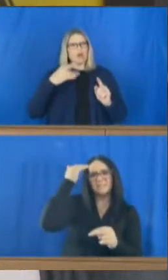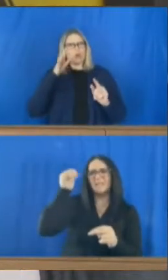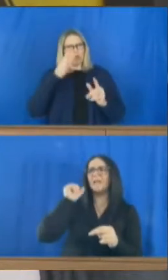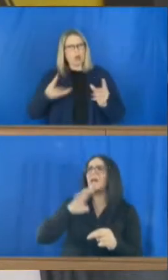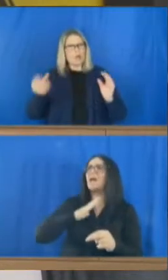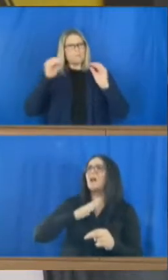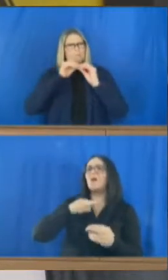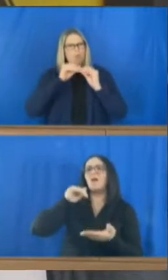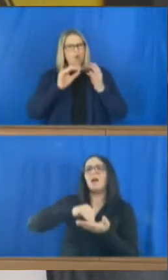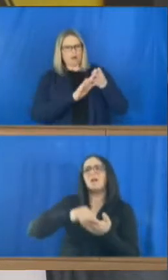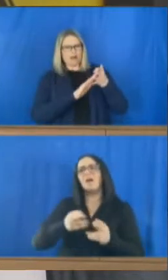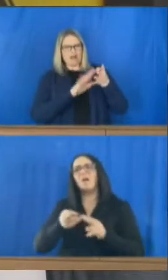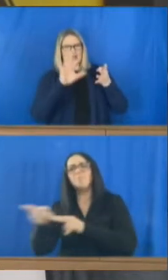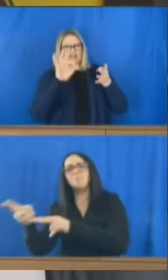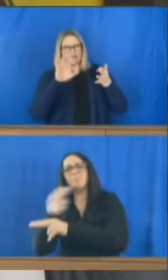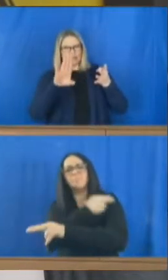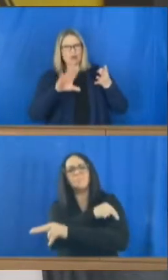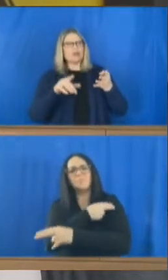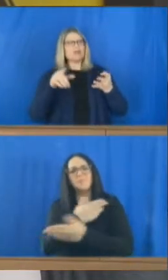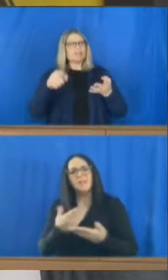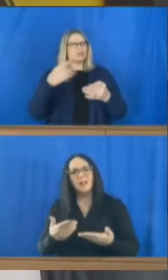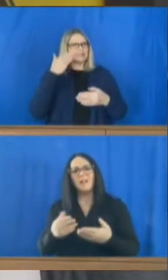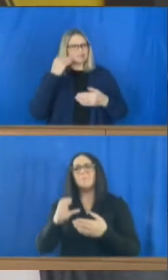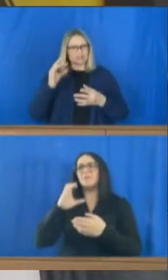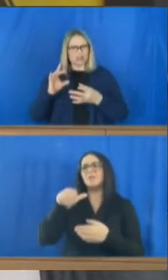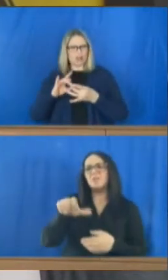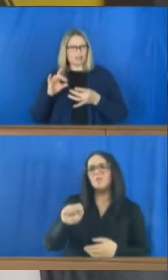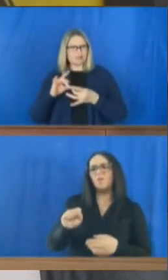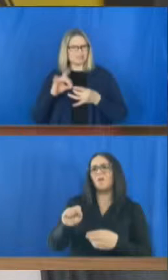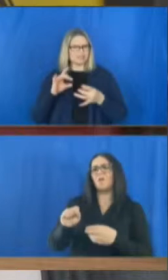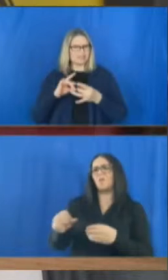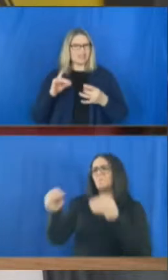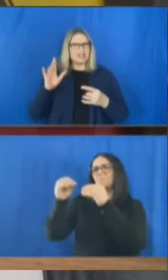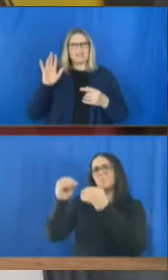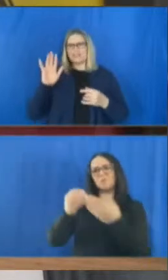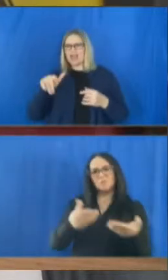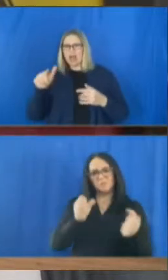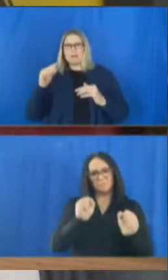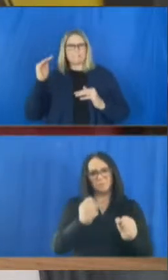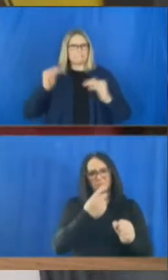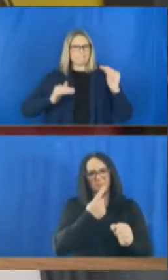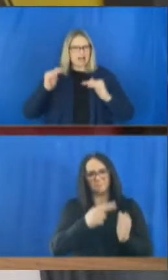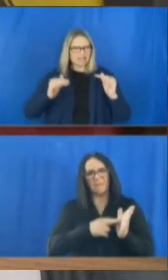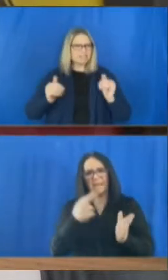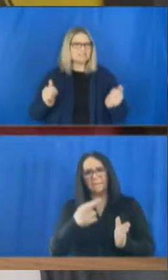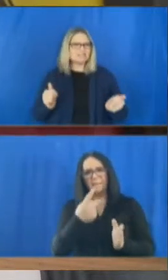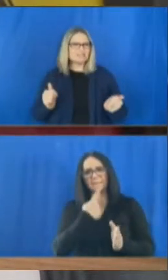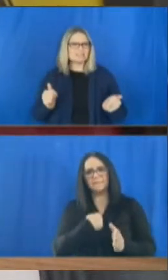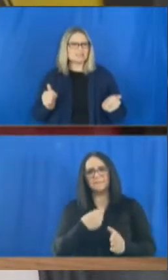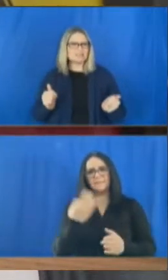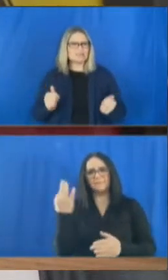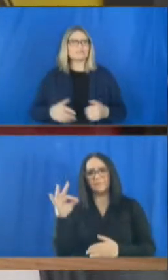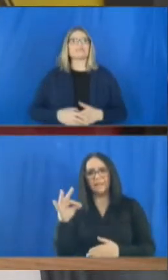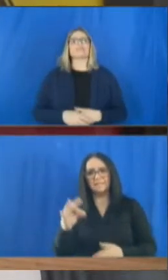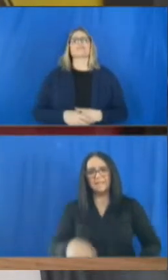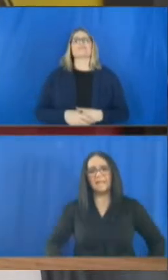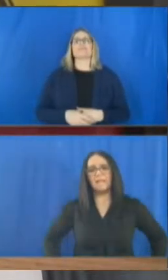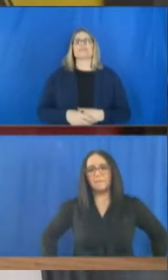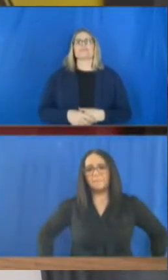semaines passées, on croyait à ce temps-là que ça pourrait être environ